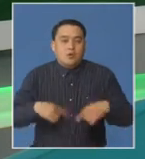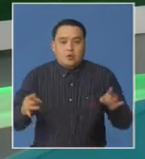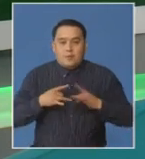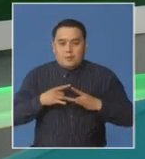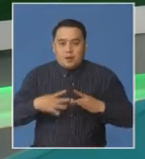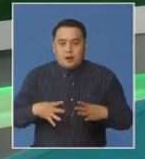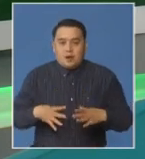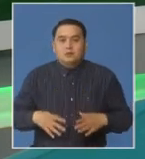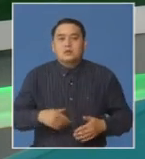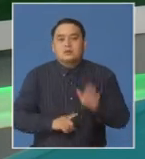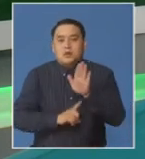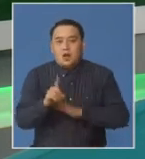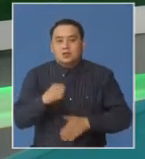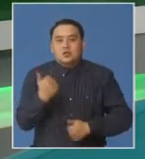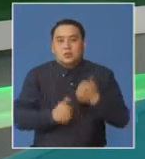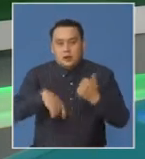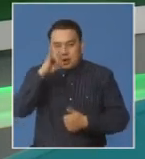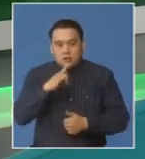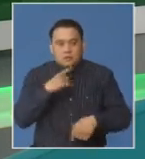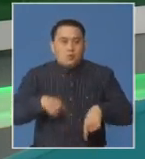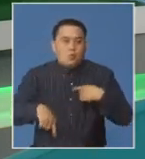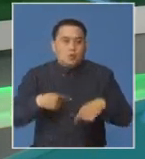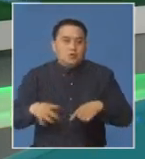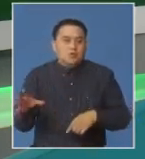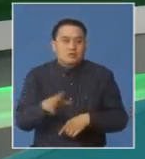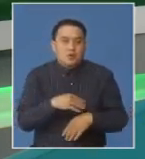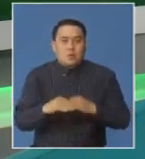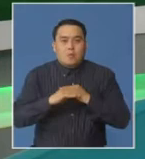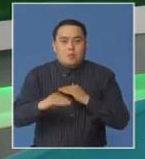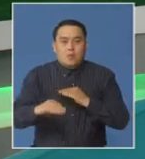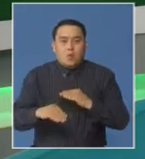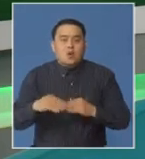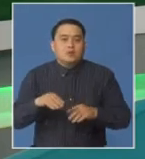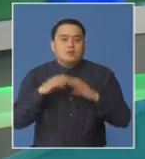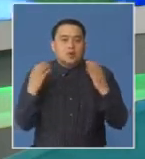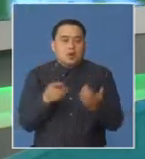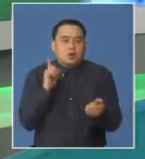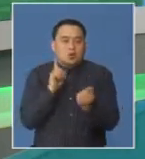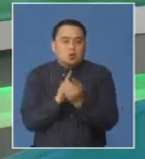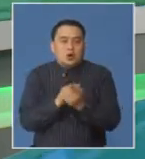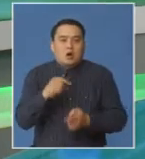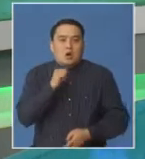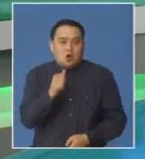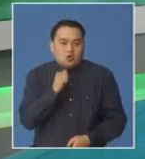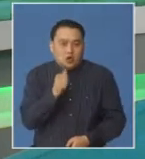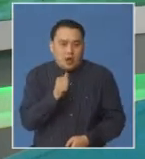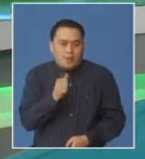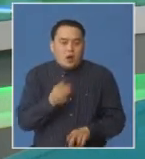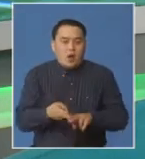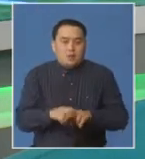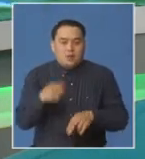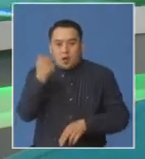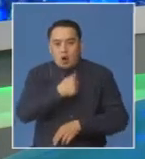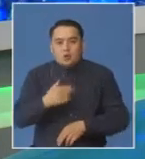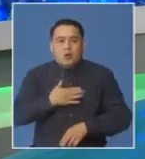Футбольный праздник. Накануне стартовал чемпионат Казахстана по футболу. На своем поле ЖТСУ принял Костанайский Тобол. Отметим, что в этом